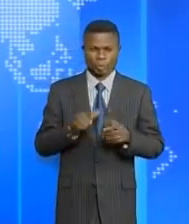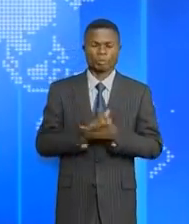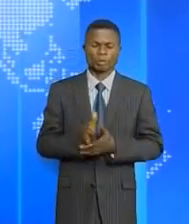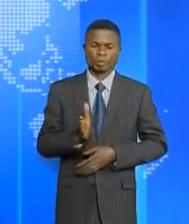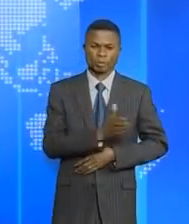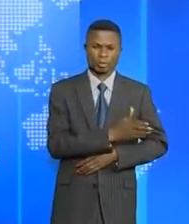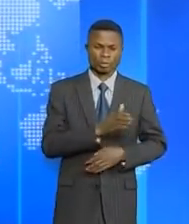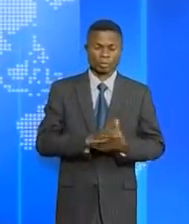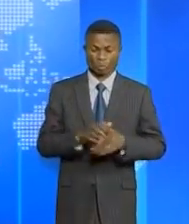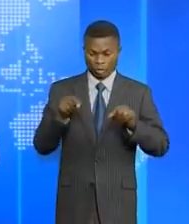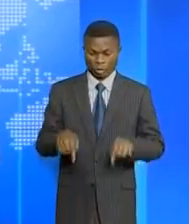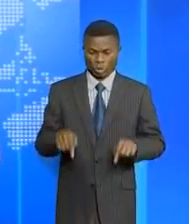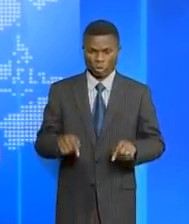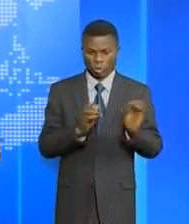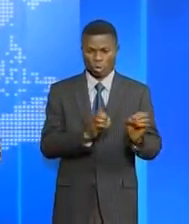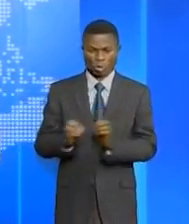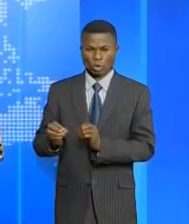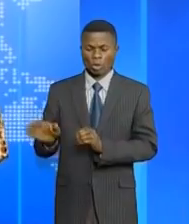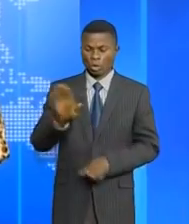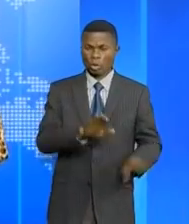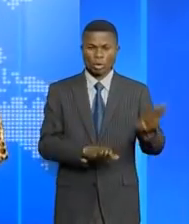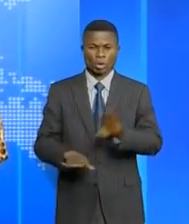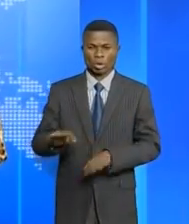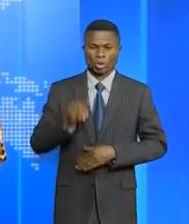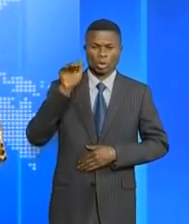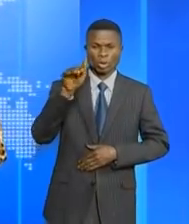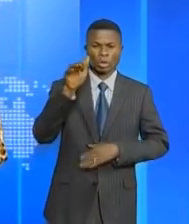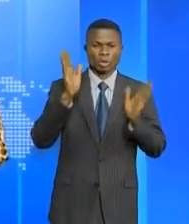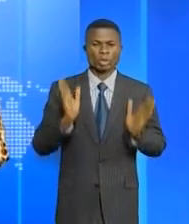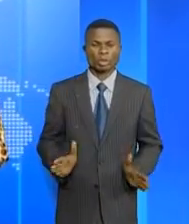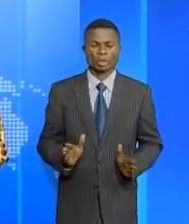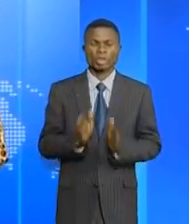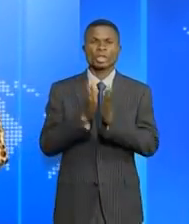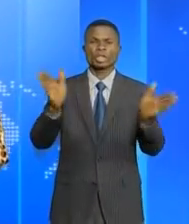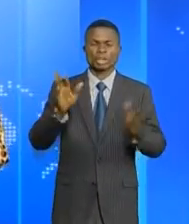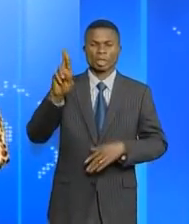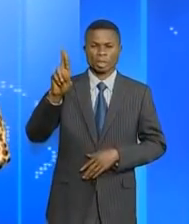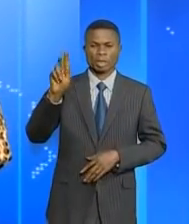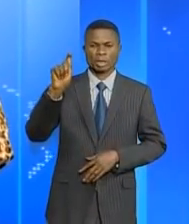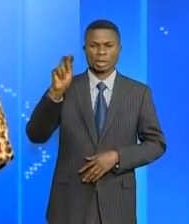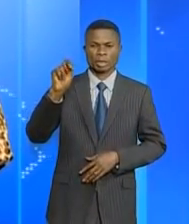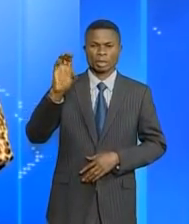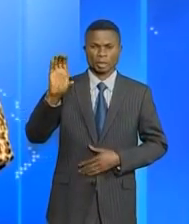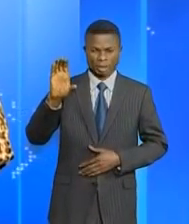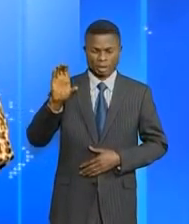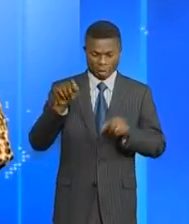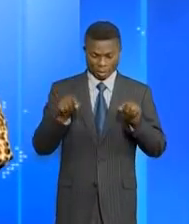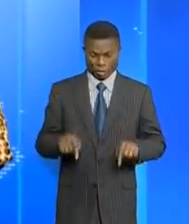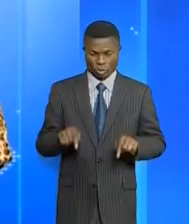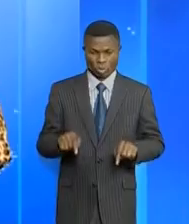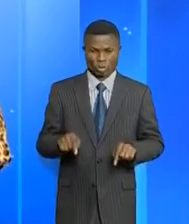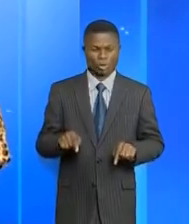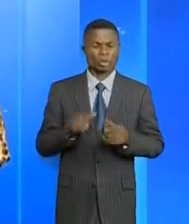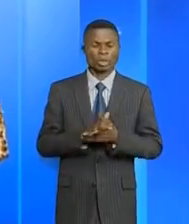a eu aujourd'hui la levée du corps du directeur général de la Radio-Télévision nationale congolaise, Ernest